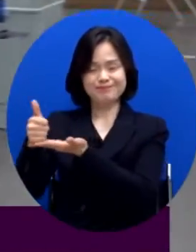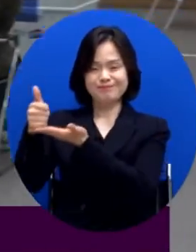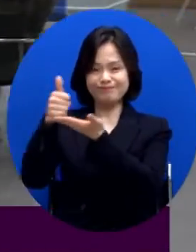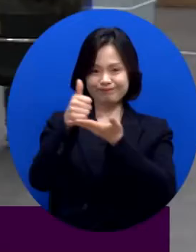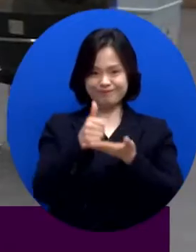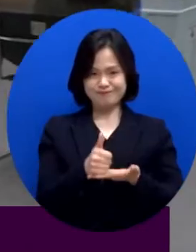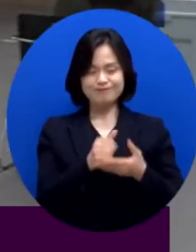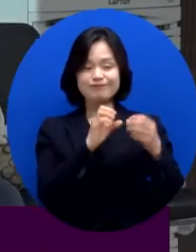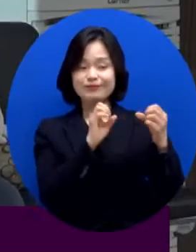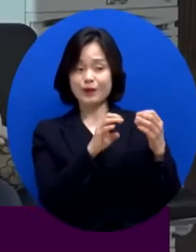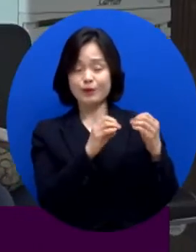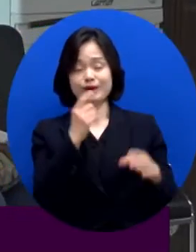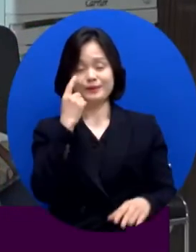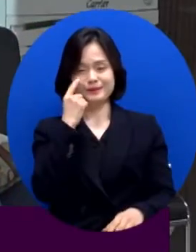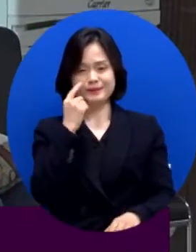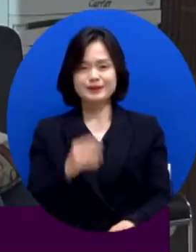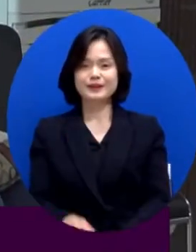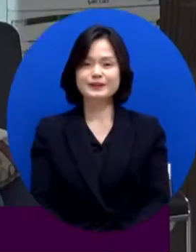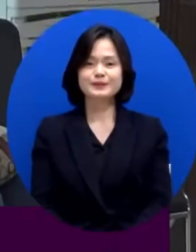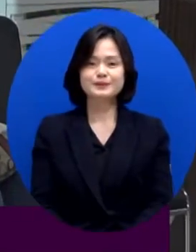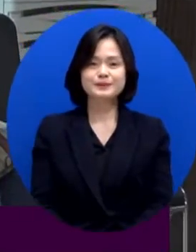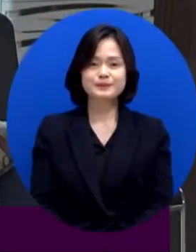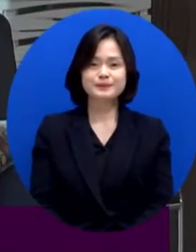이야기 나눠보겠습니다.